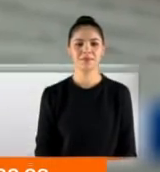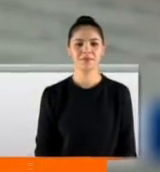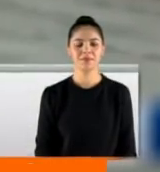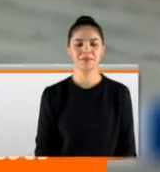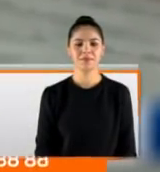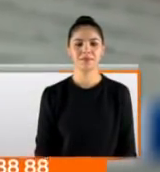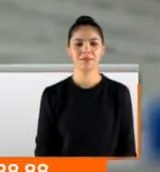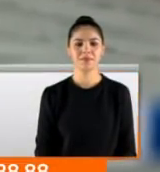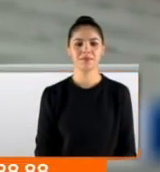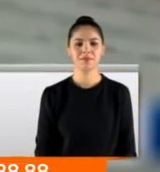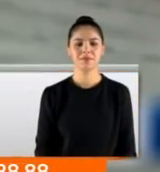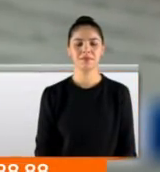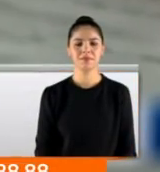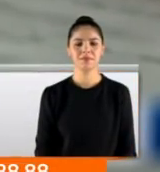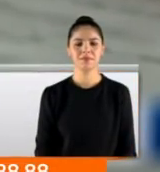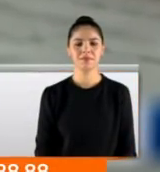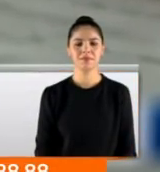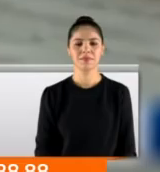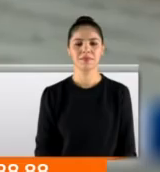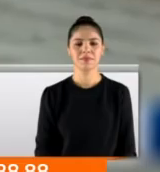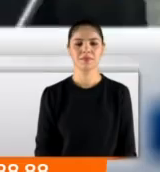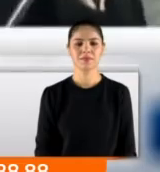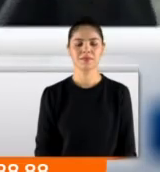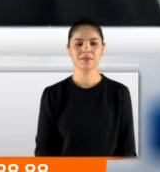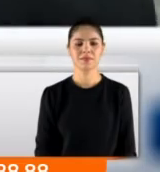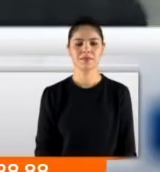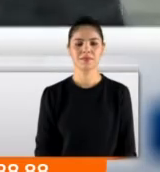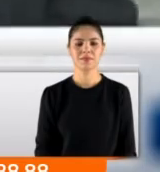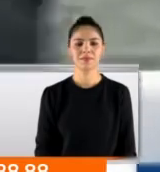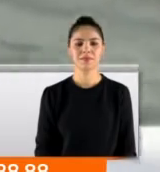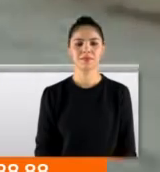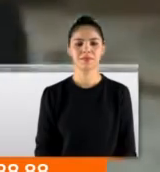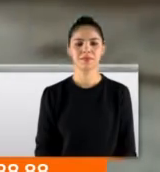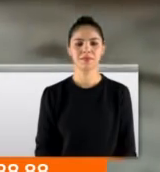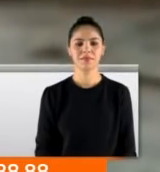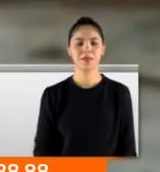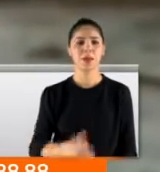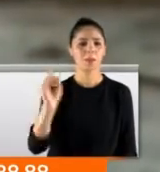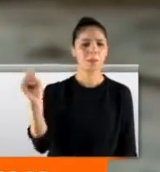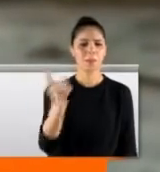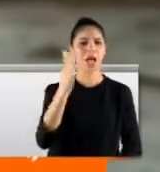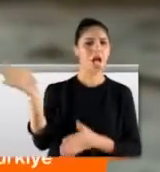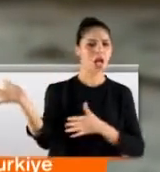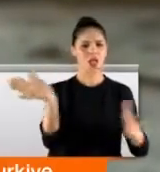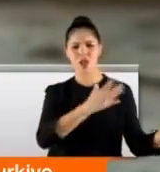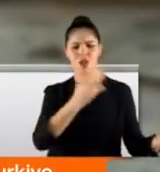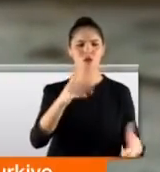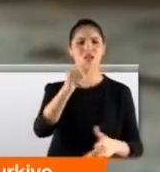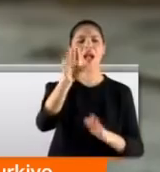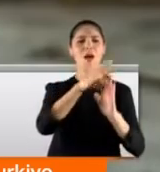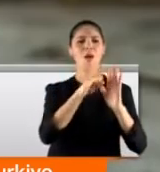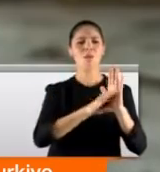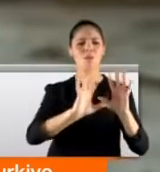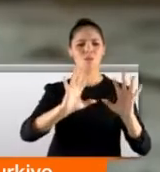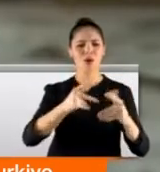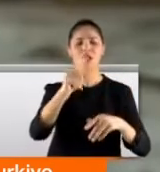Oh, excuse me. Oh no. Bir anda çıkan rüzgar yayını birbirine kattı.